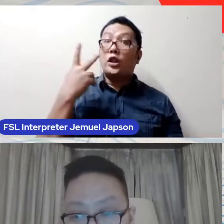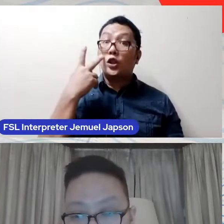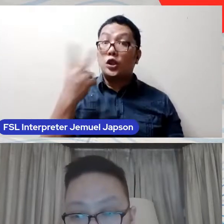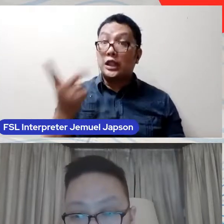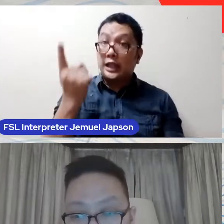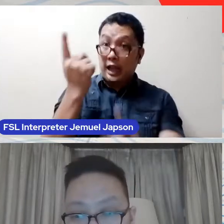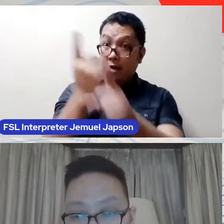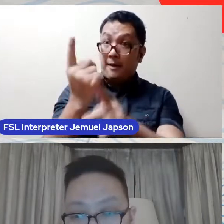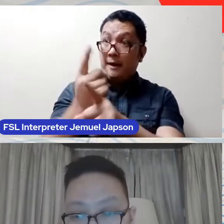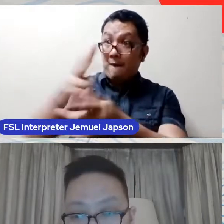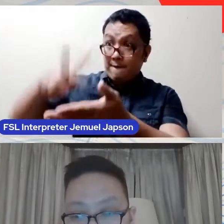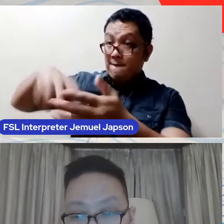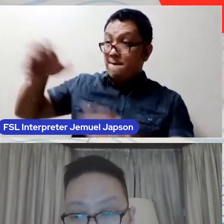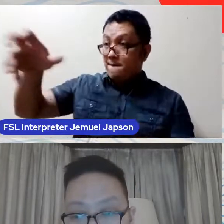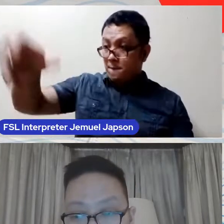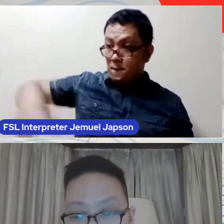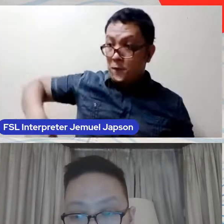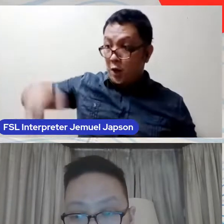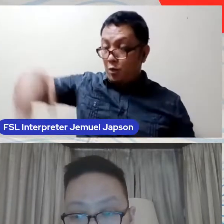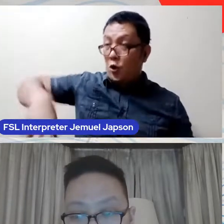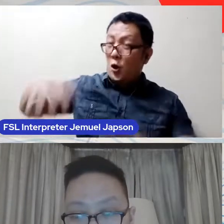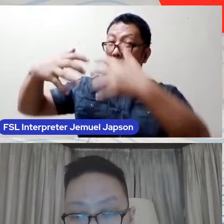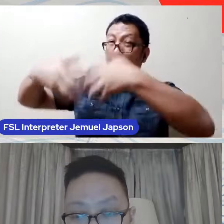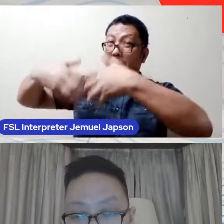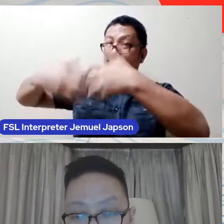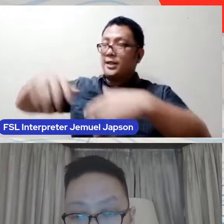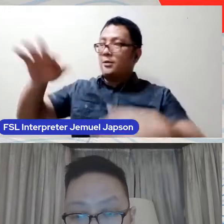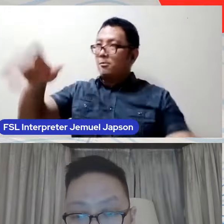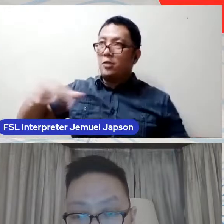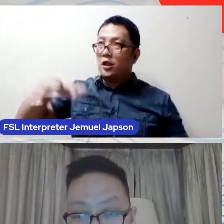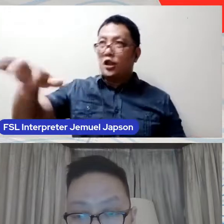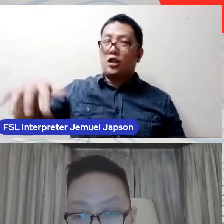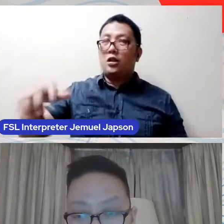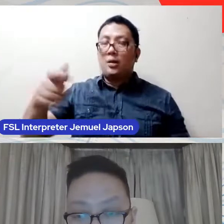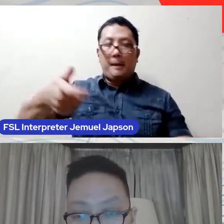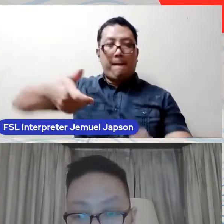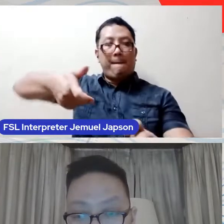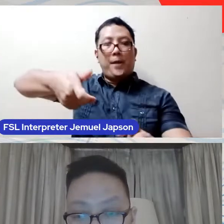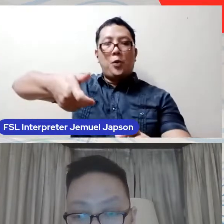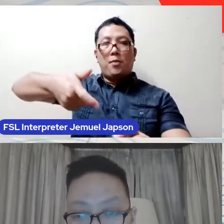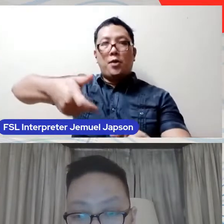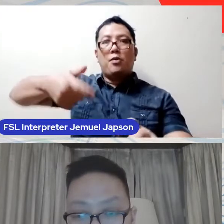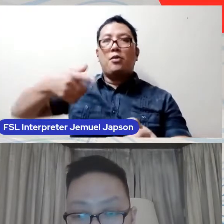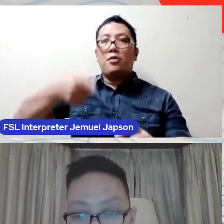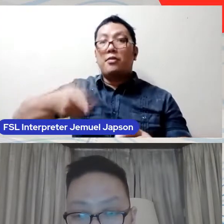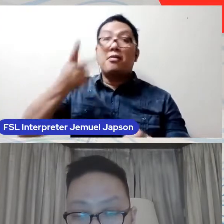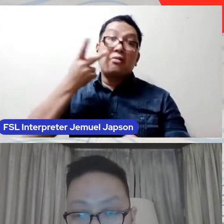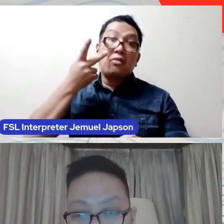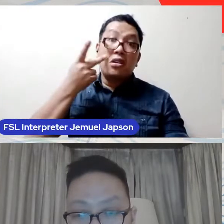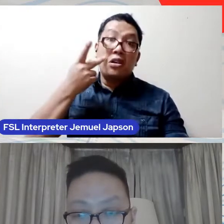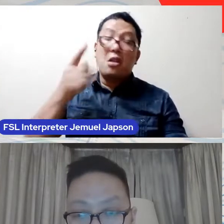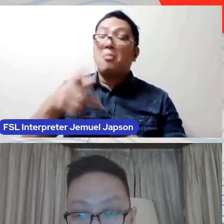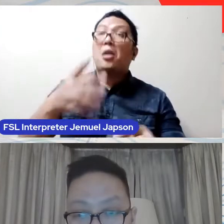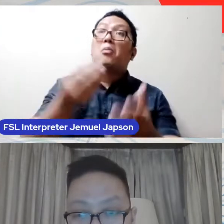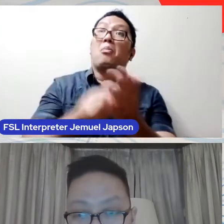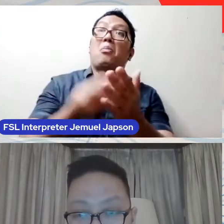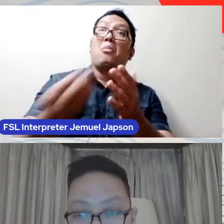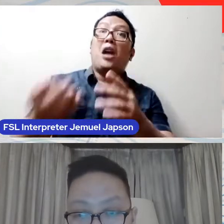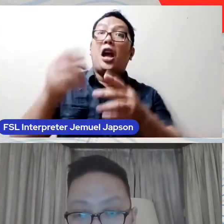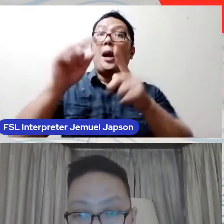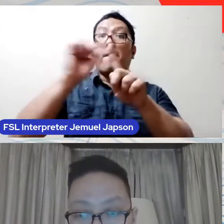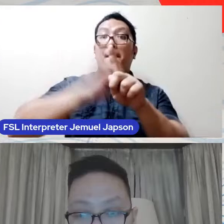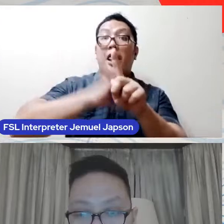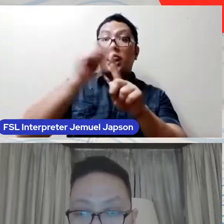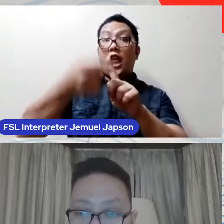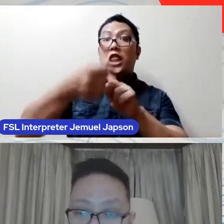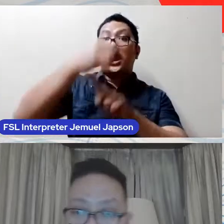basa ng QR code reader dyan or nung scanner, nung barel. Kasi mamaya, yung saging na binili mo, ang